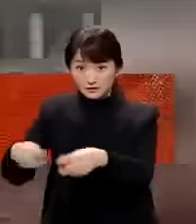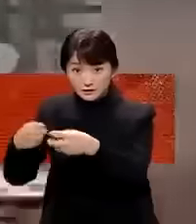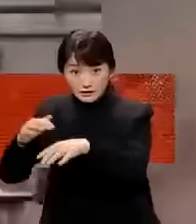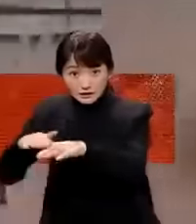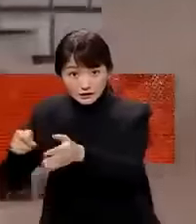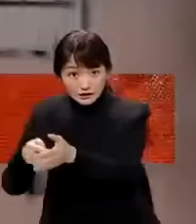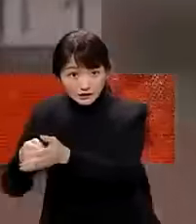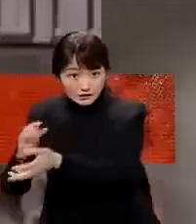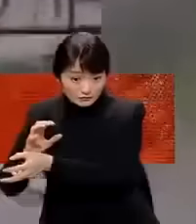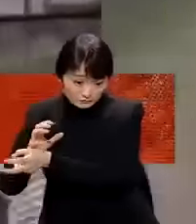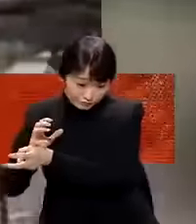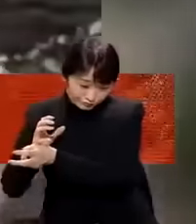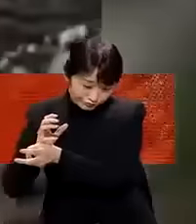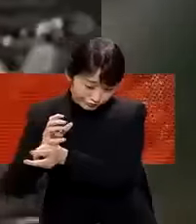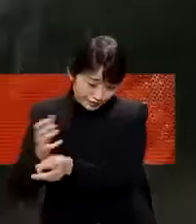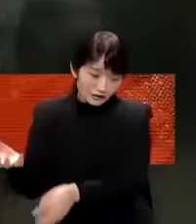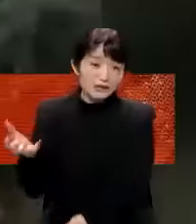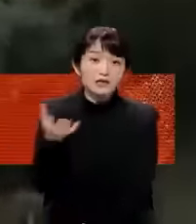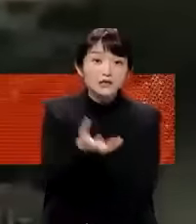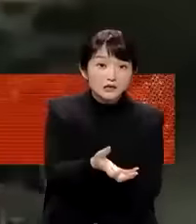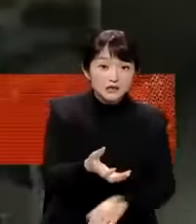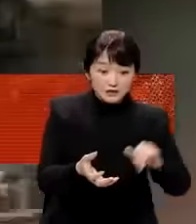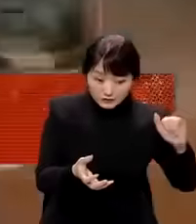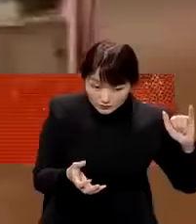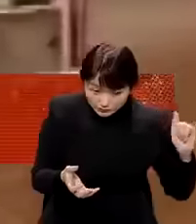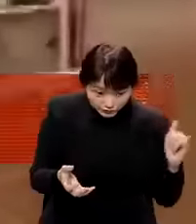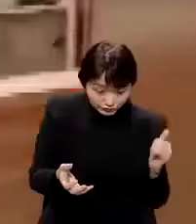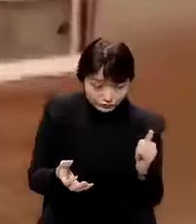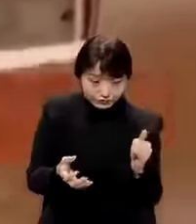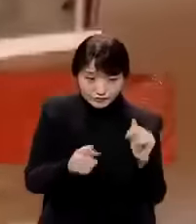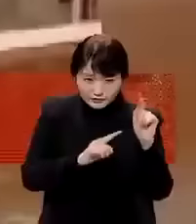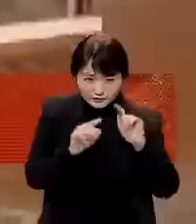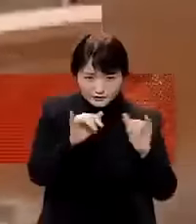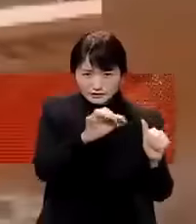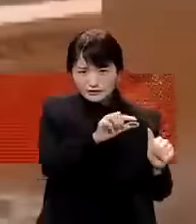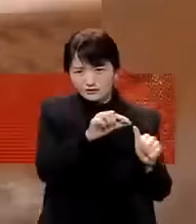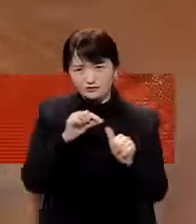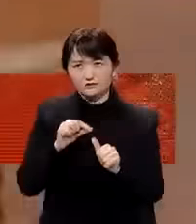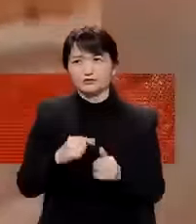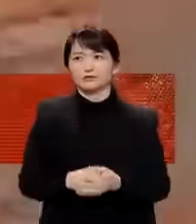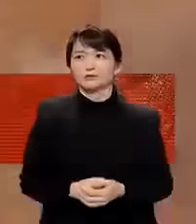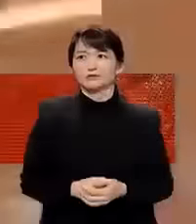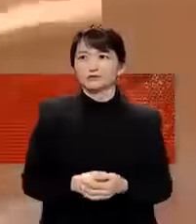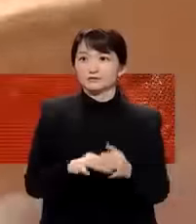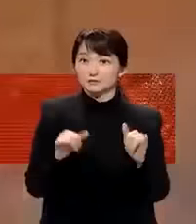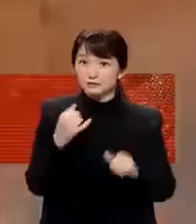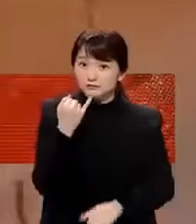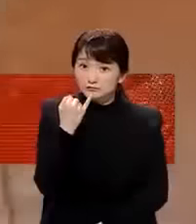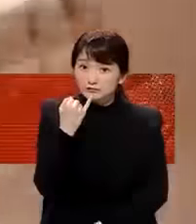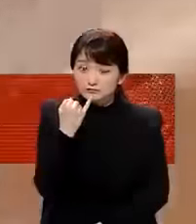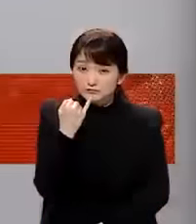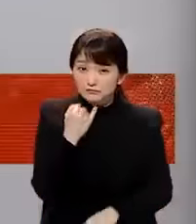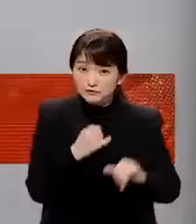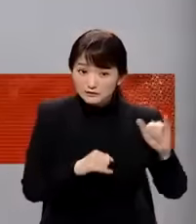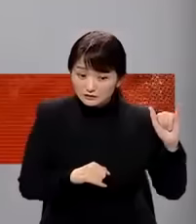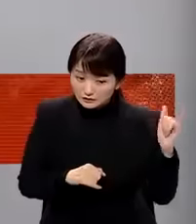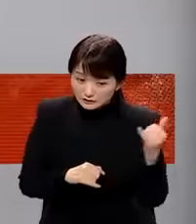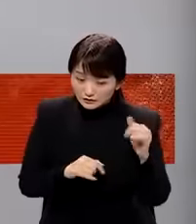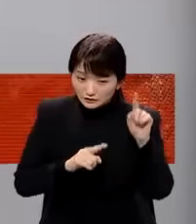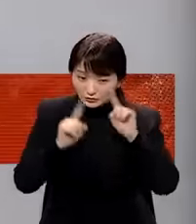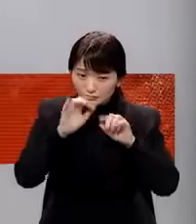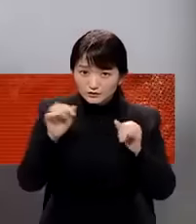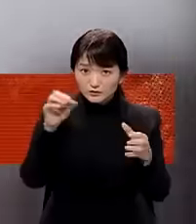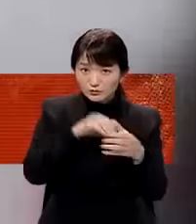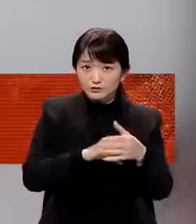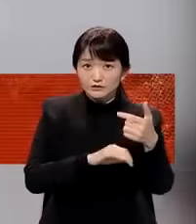구급대원들이 급히 자리를 옮겨서 헬기 탔던 사람들까지 구조해야 했다고 합니다 어 괜찮아요 사람들네이 헬기에는 그 부상자 포함해서